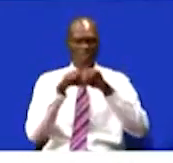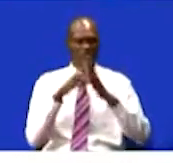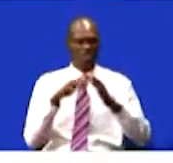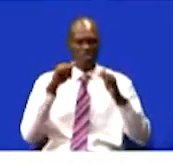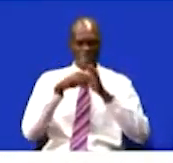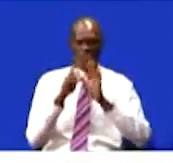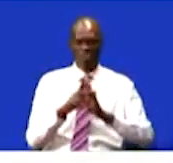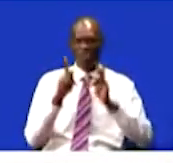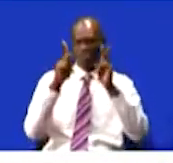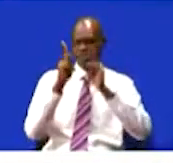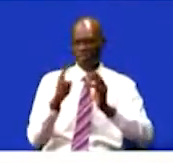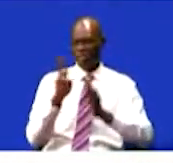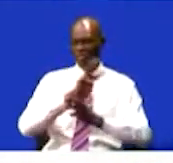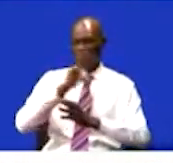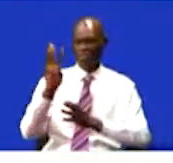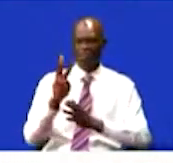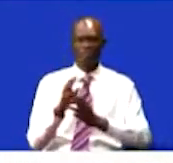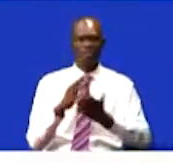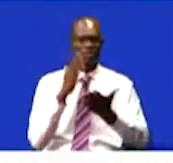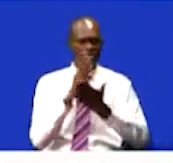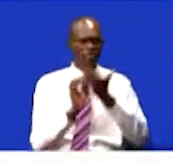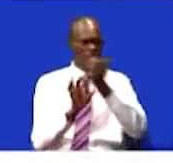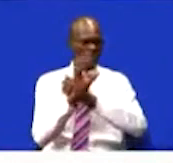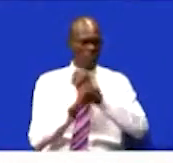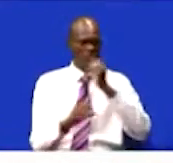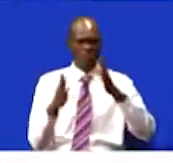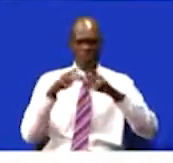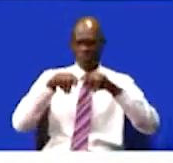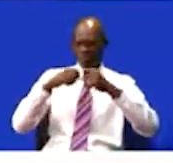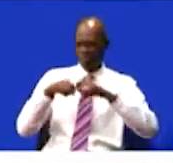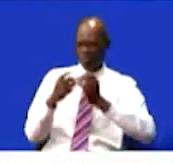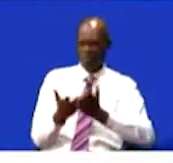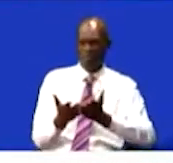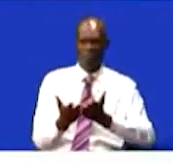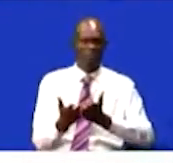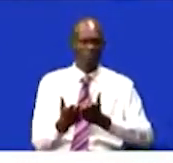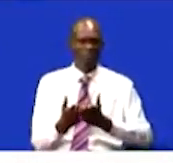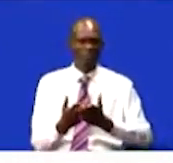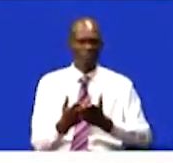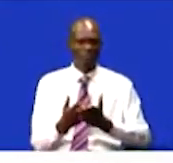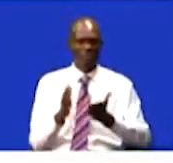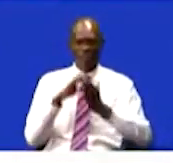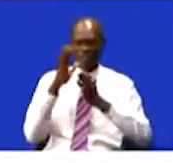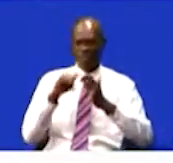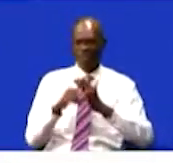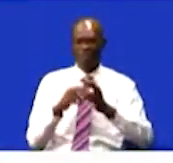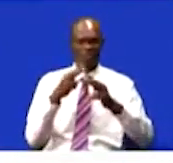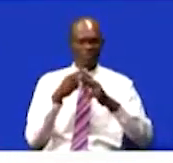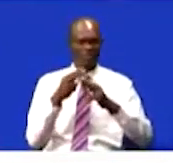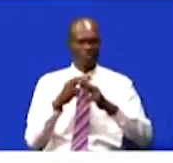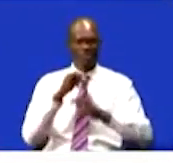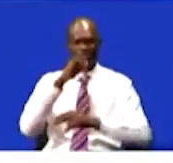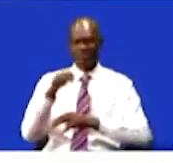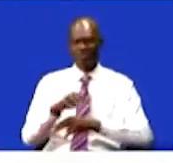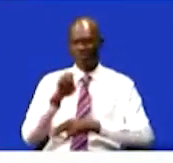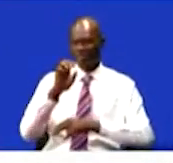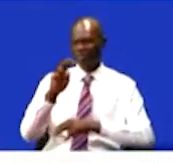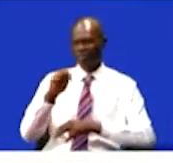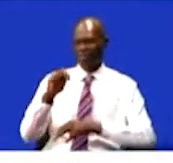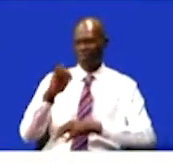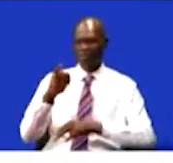nyoro, ne jokuoge omonjo Kisumo West. Moloyo kamushimiwa Jennifer